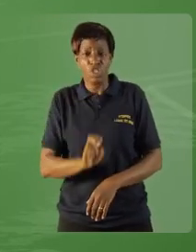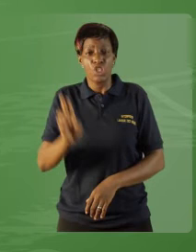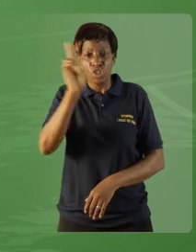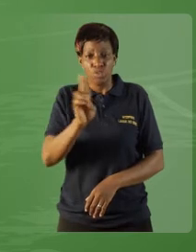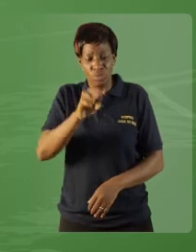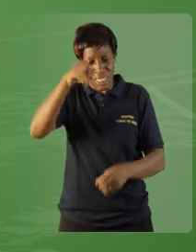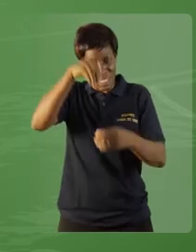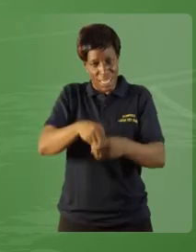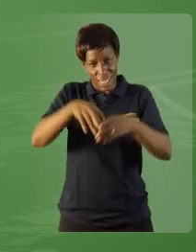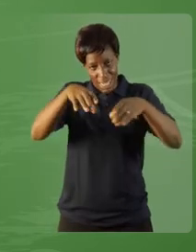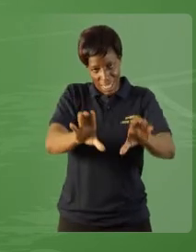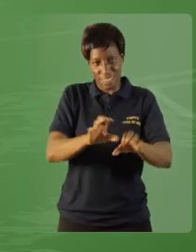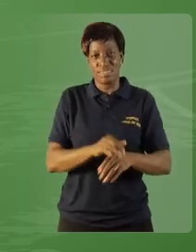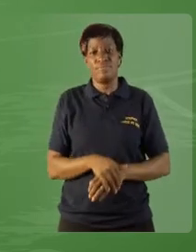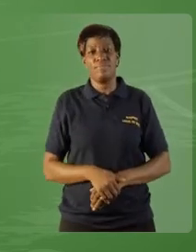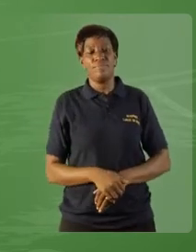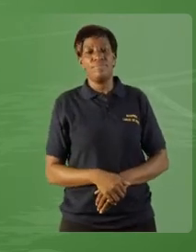de la classe.